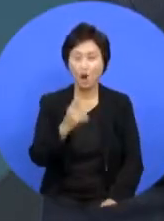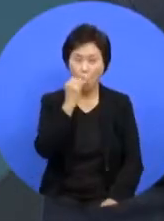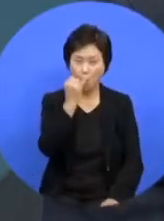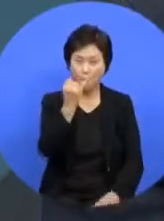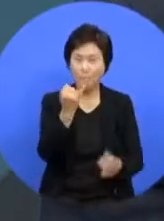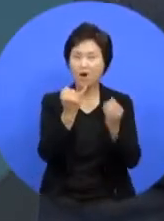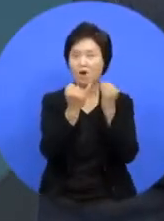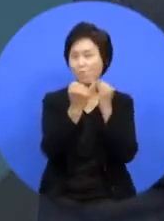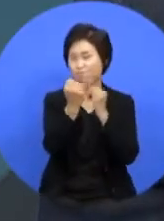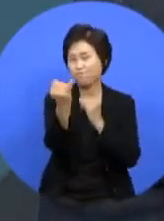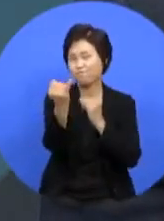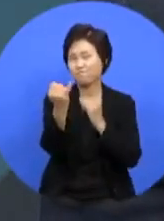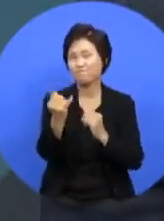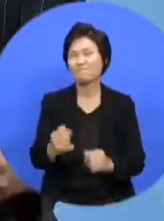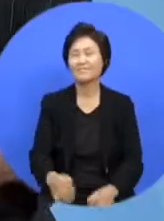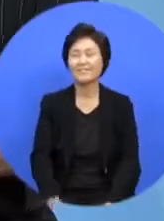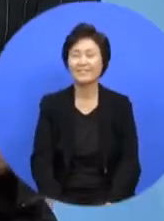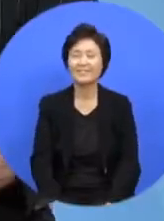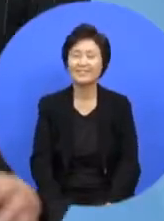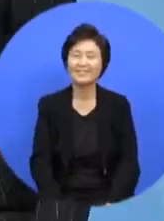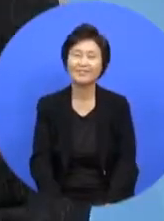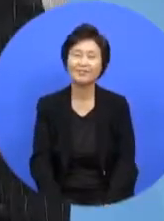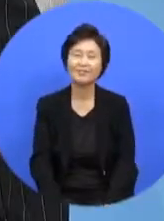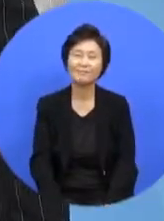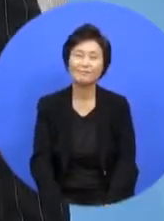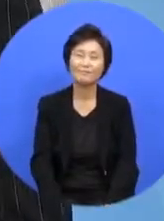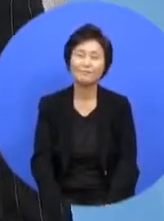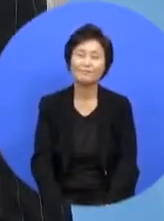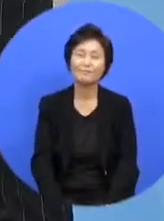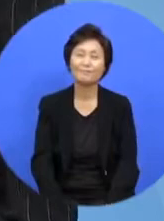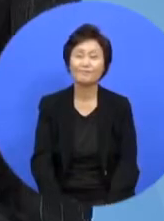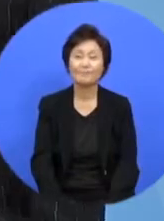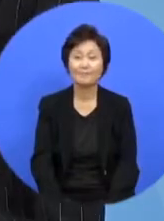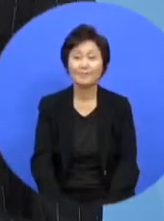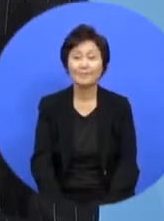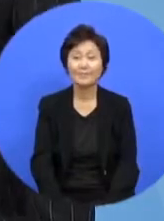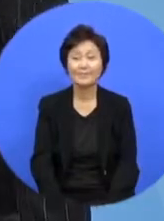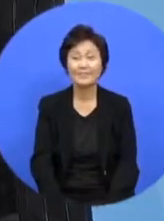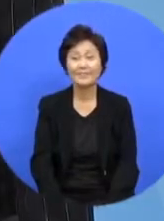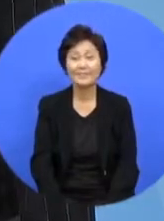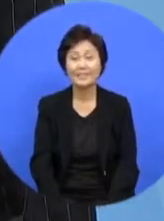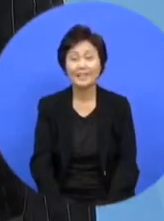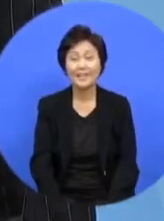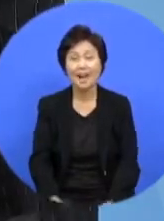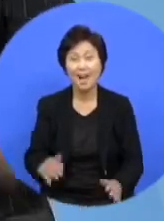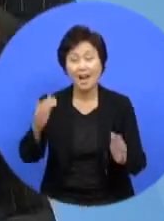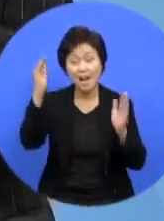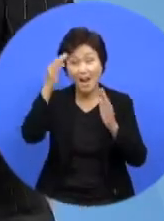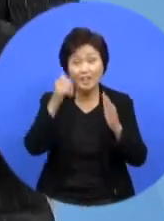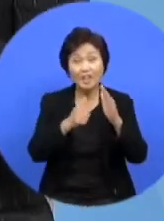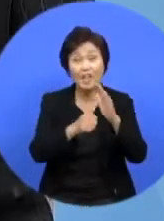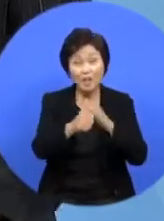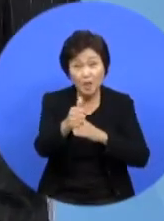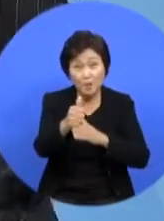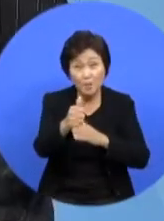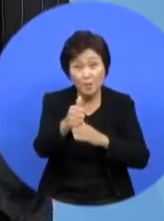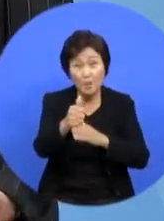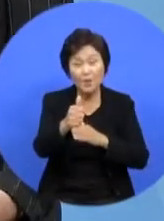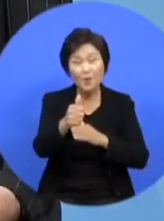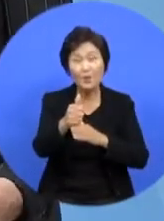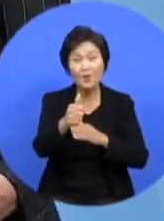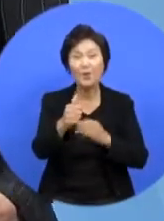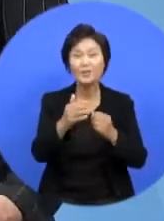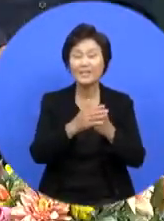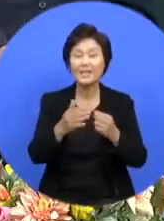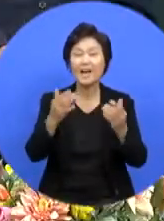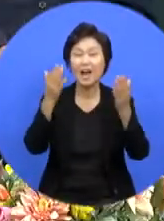오셨네요. 그래요. 자, 우리 우리 학생 저 대표니까 학교 자랑 좀 우리 하빈이 학생이 좀